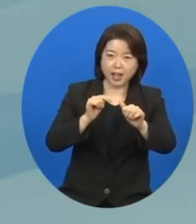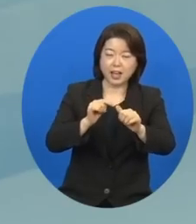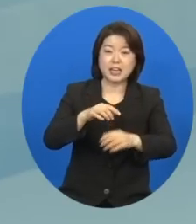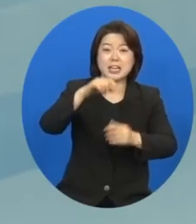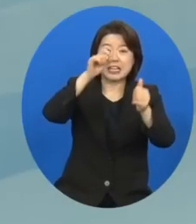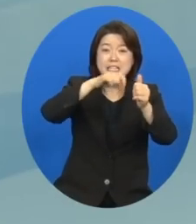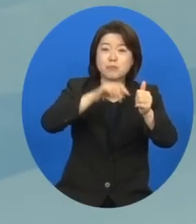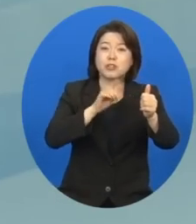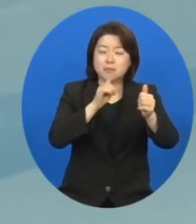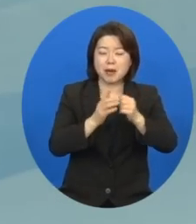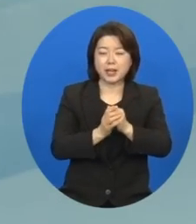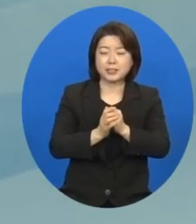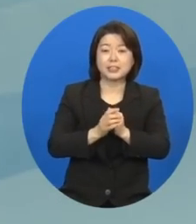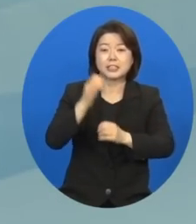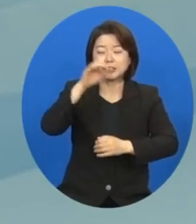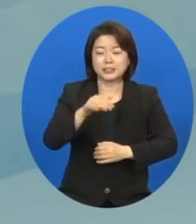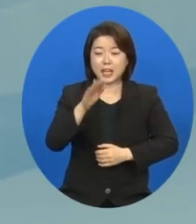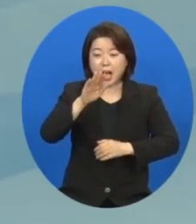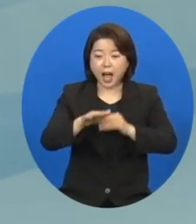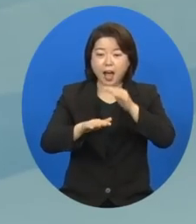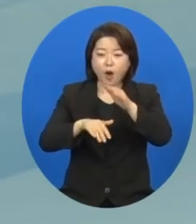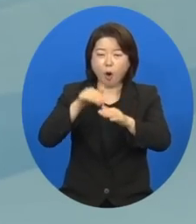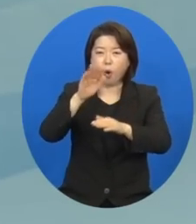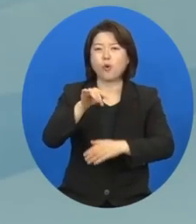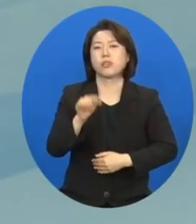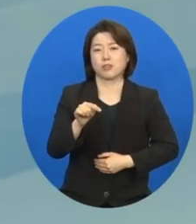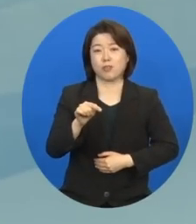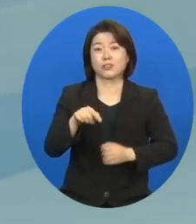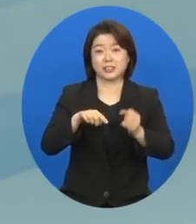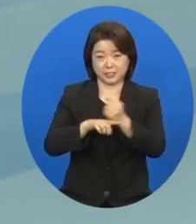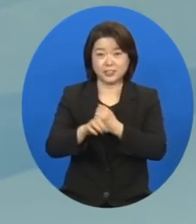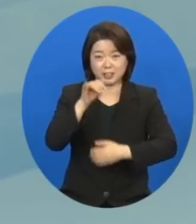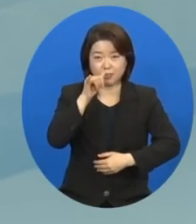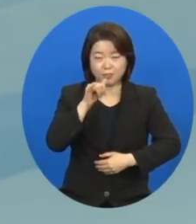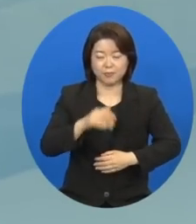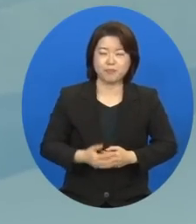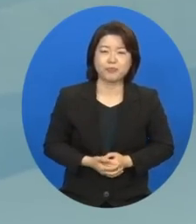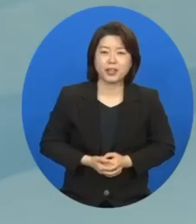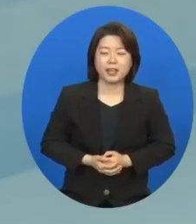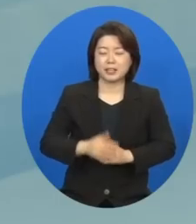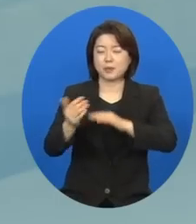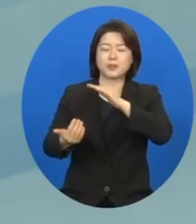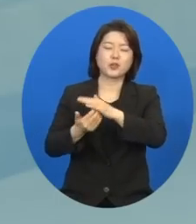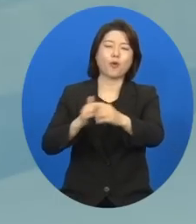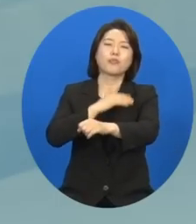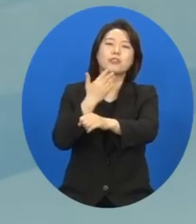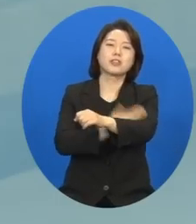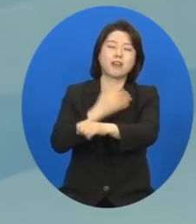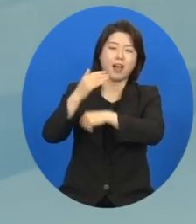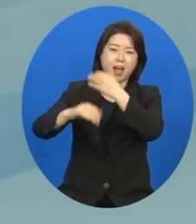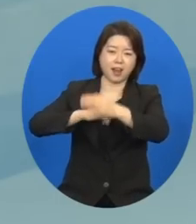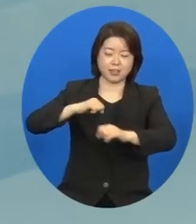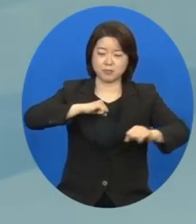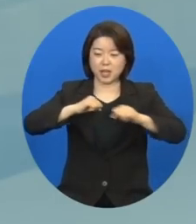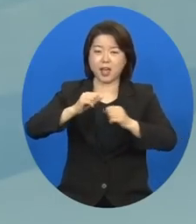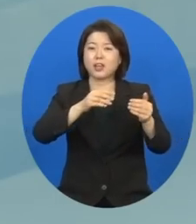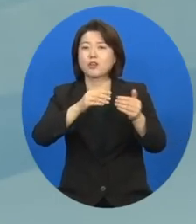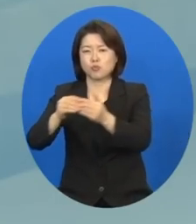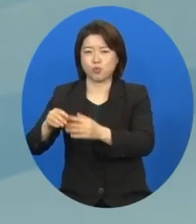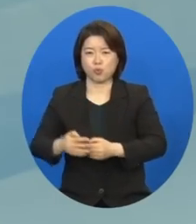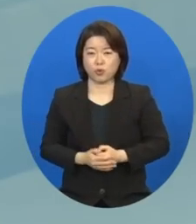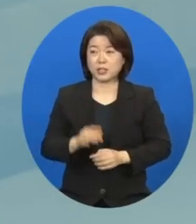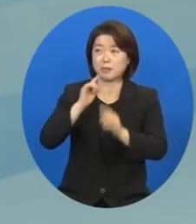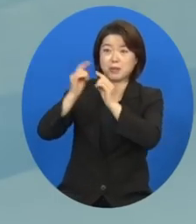그냥 걷는 거예요. 한 발자국씩 걷는 것입니다. 그러면 전능한 하나님이 행하시겠다 말씀하시는